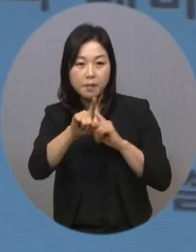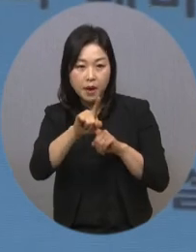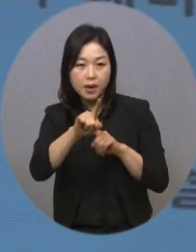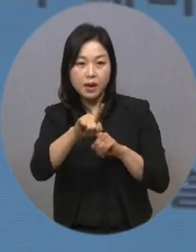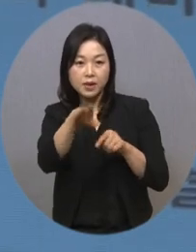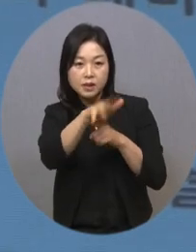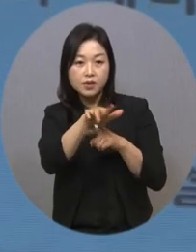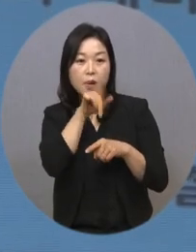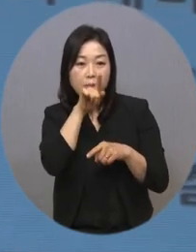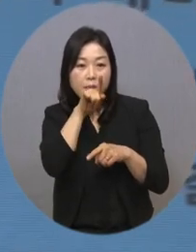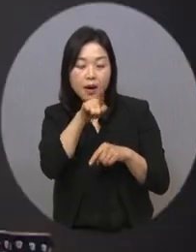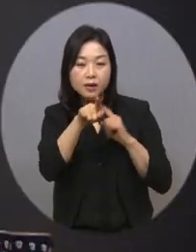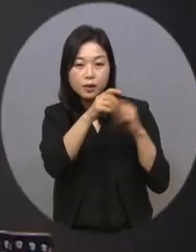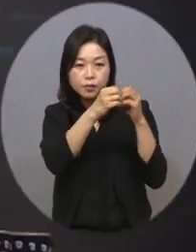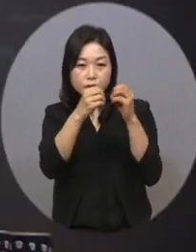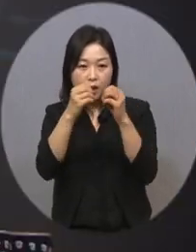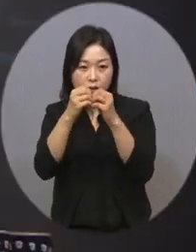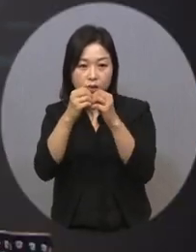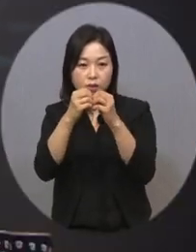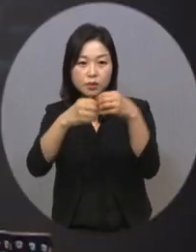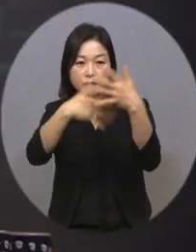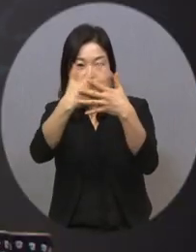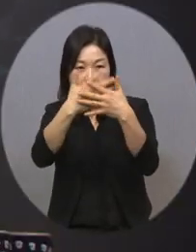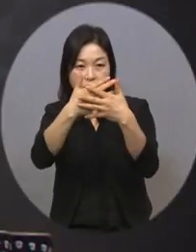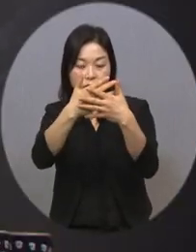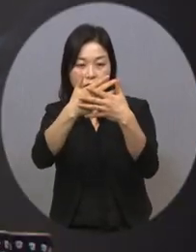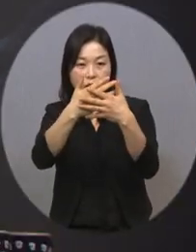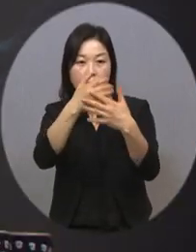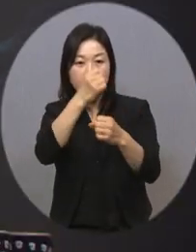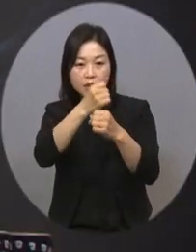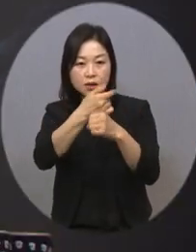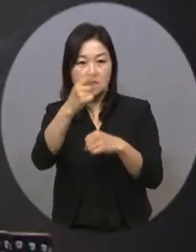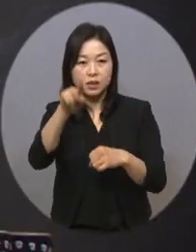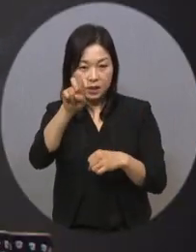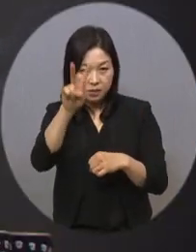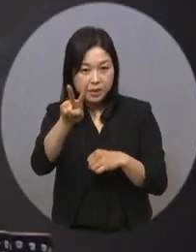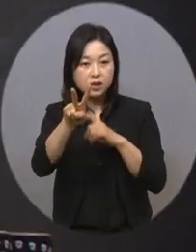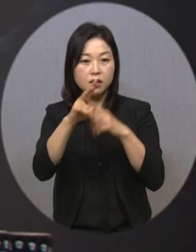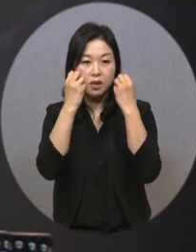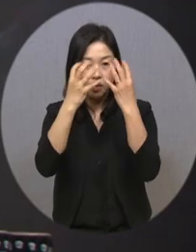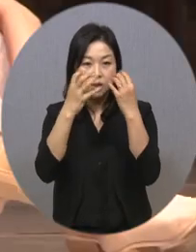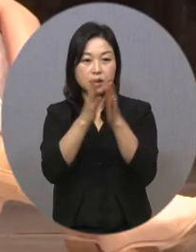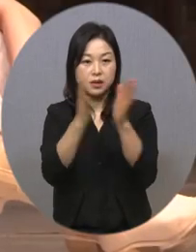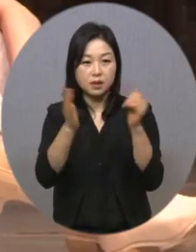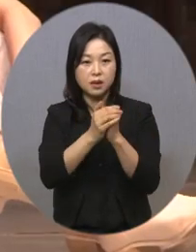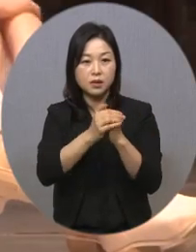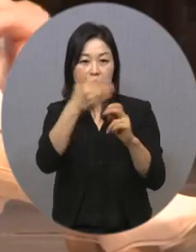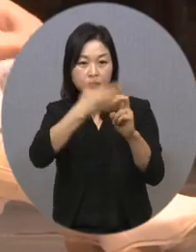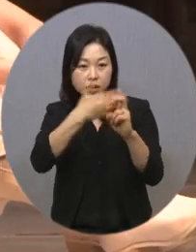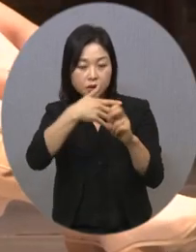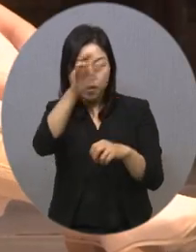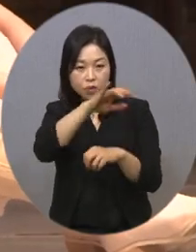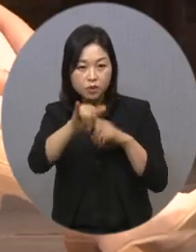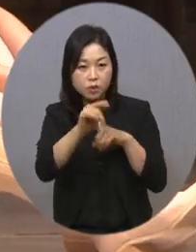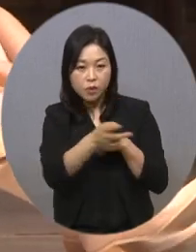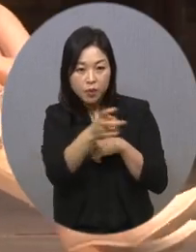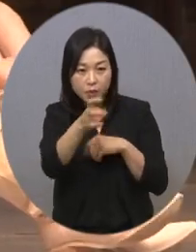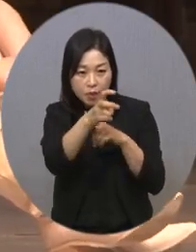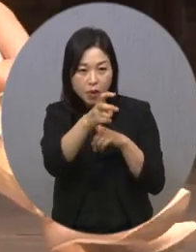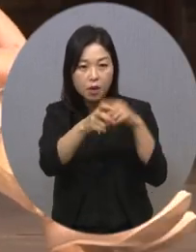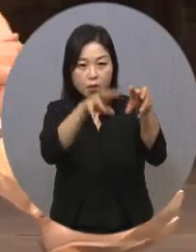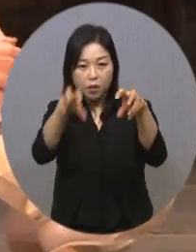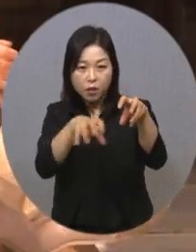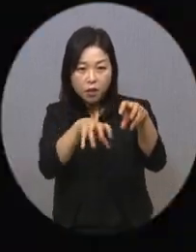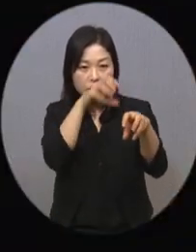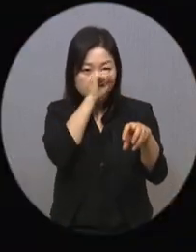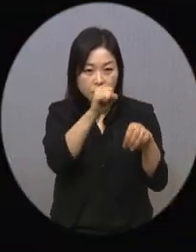캠페인 주제곡 등을 뮤직비디오로 제작함으로써 2022년 새롭게 출발하는 미디어 국토대장정을 통해 전국 방방곡곡